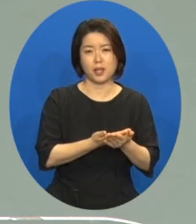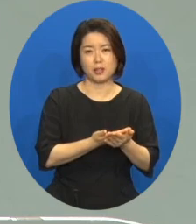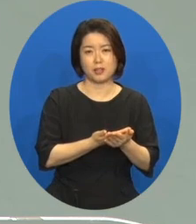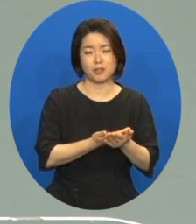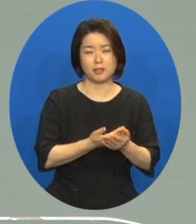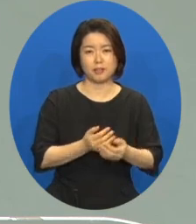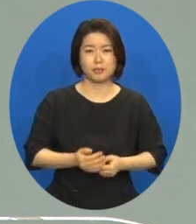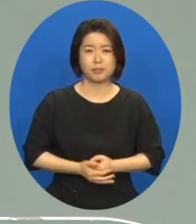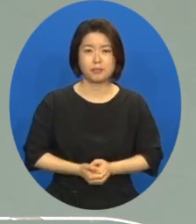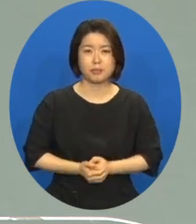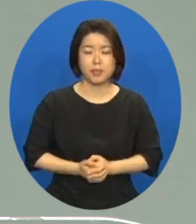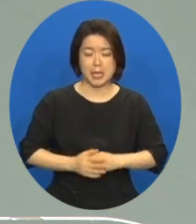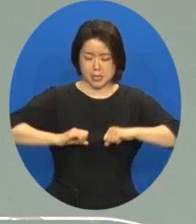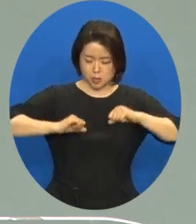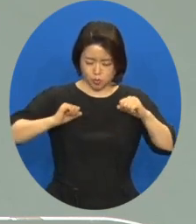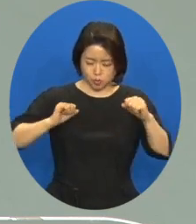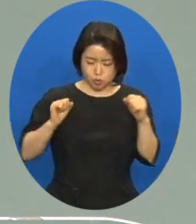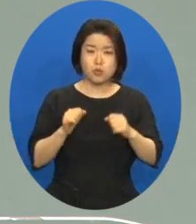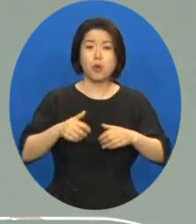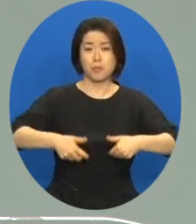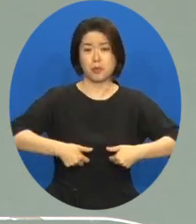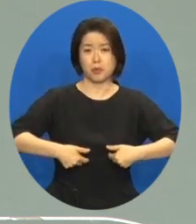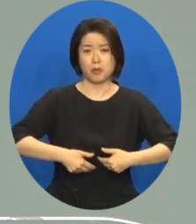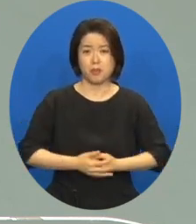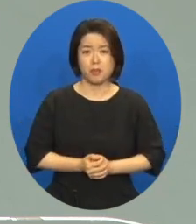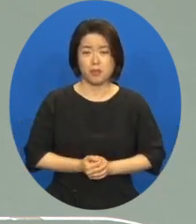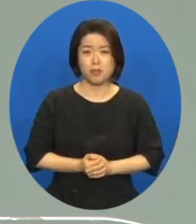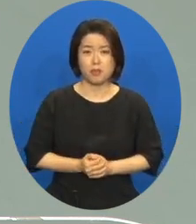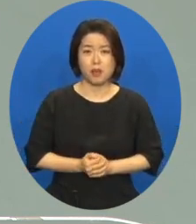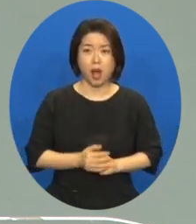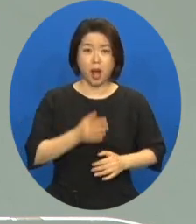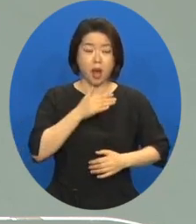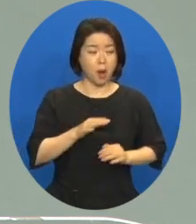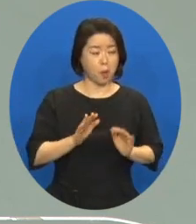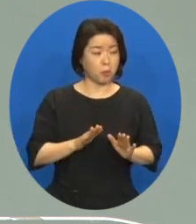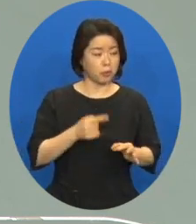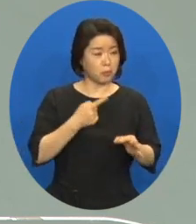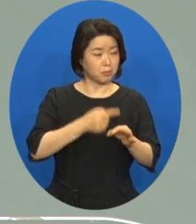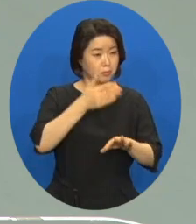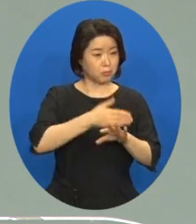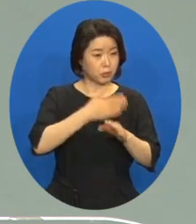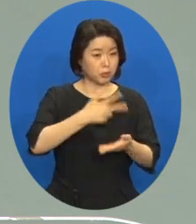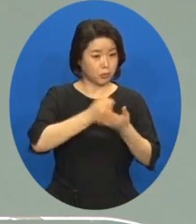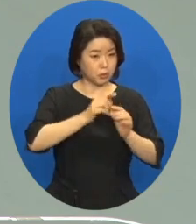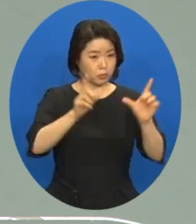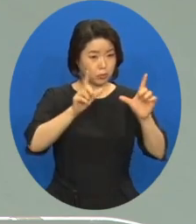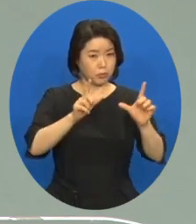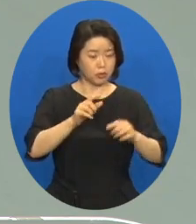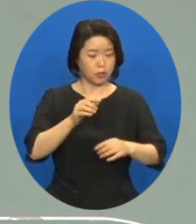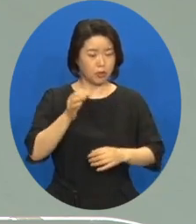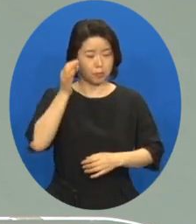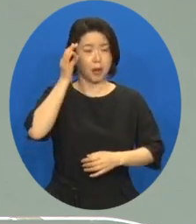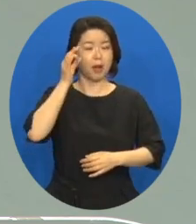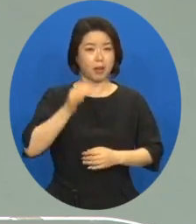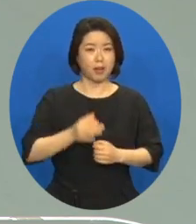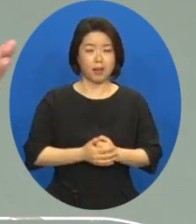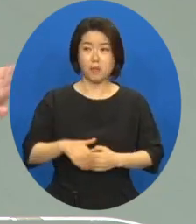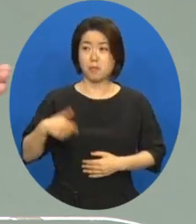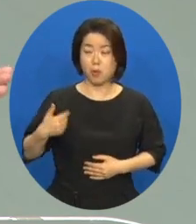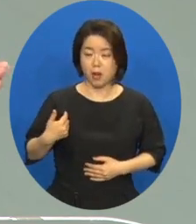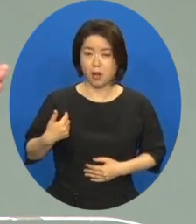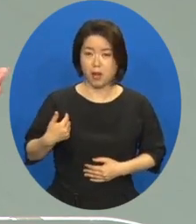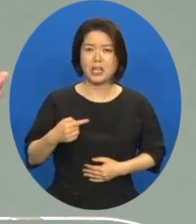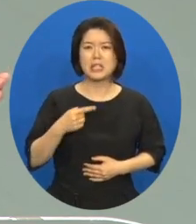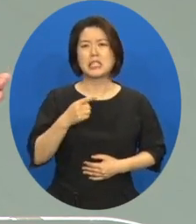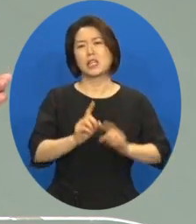문제거든요. 순종해야 되는 거죠. 아유, 오늘이 맥주 감사 주일이네. 아, 몰랐네. 제발